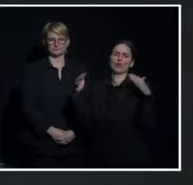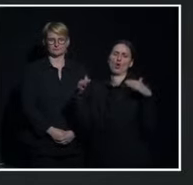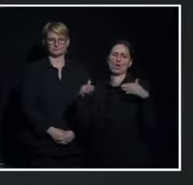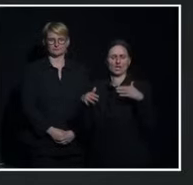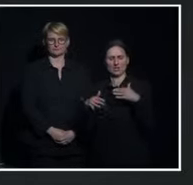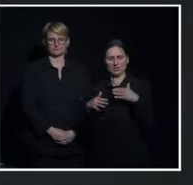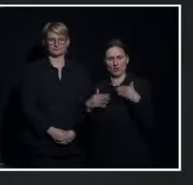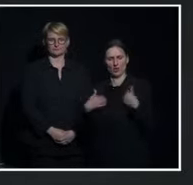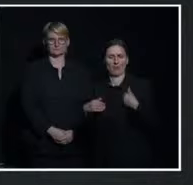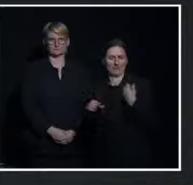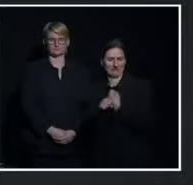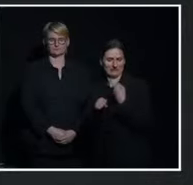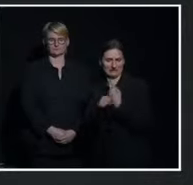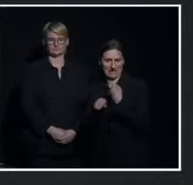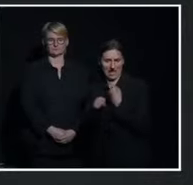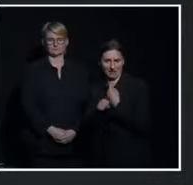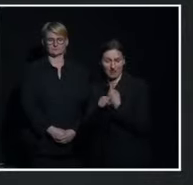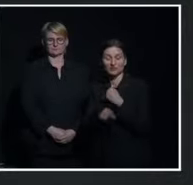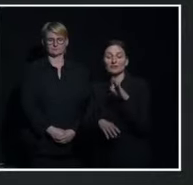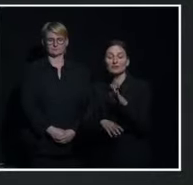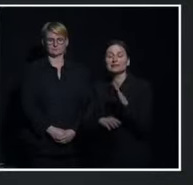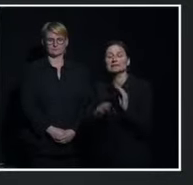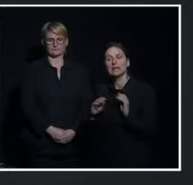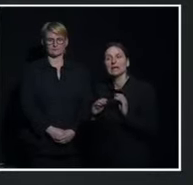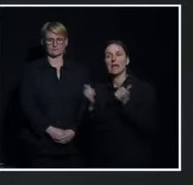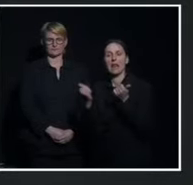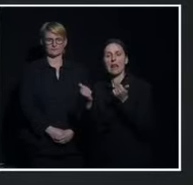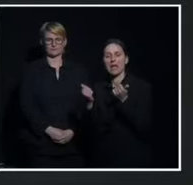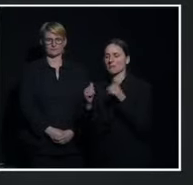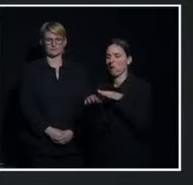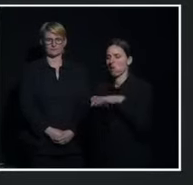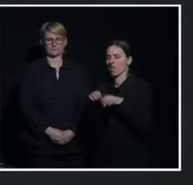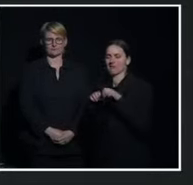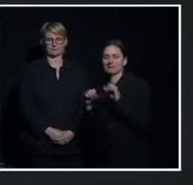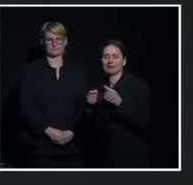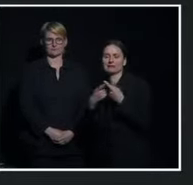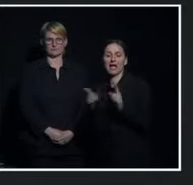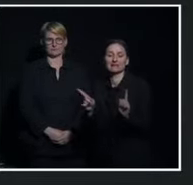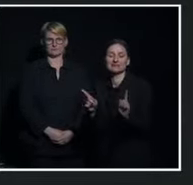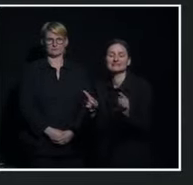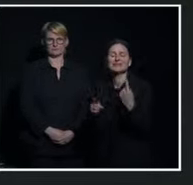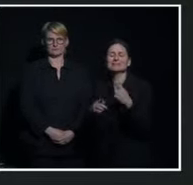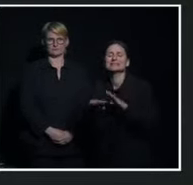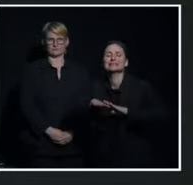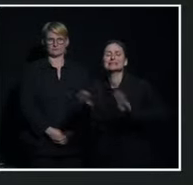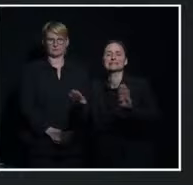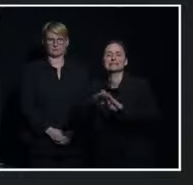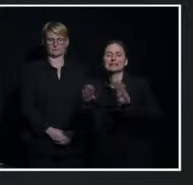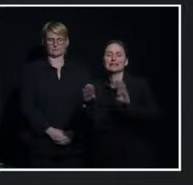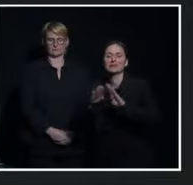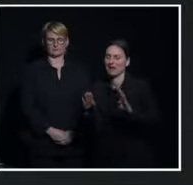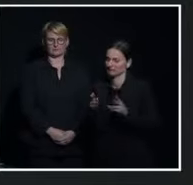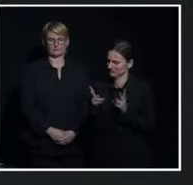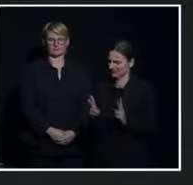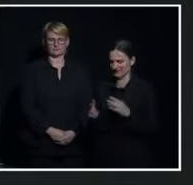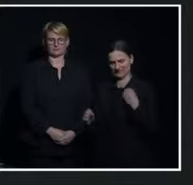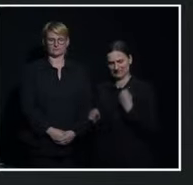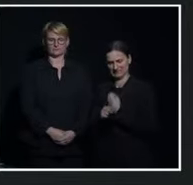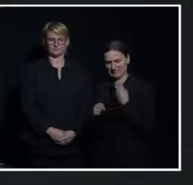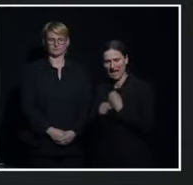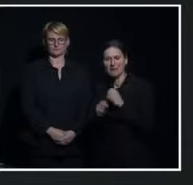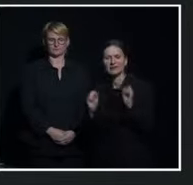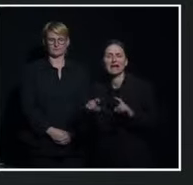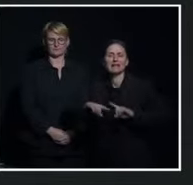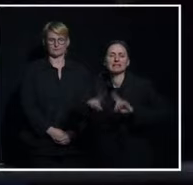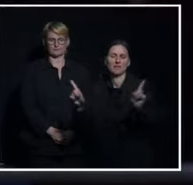Arbeit haben und, solange sie ihren Lebensaufenthalt anderweitig fristen können, niemals in ein festes Arbeitsverhältnis